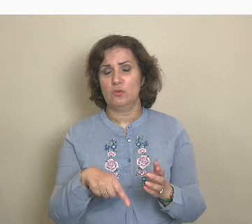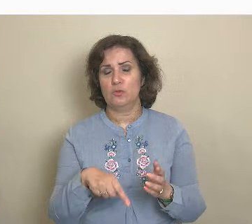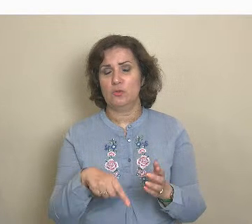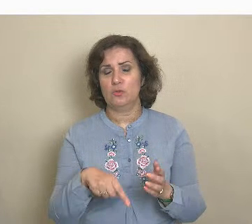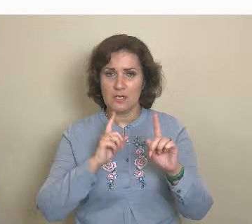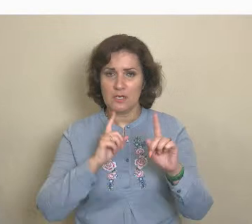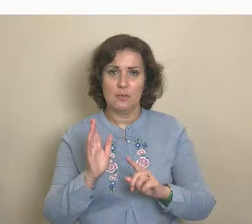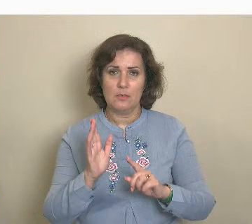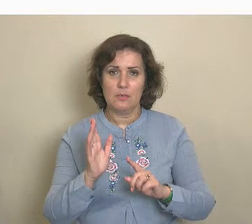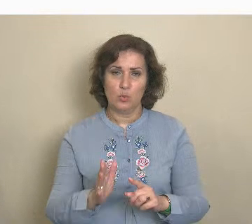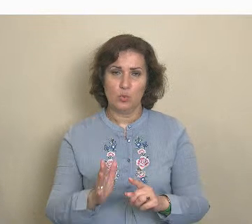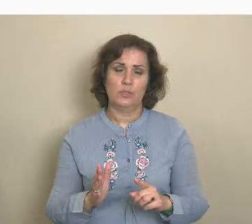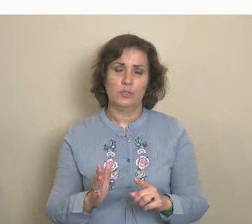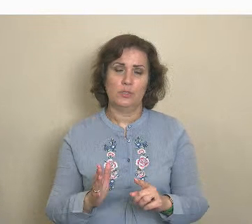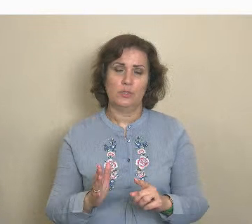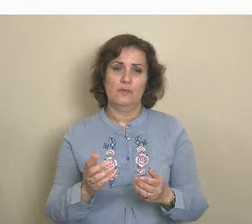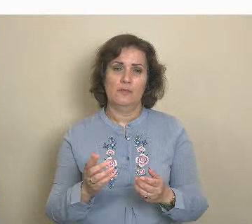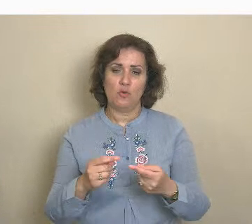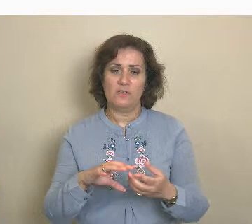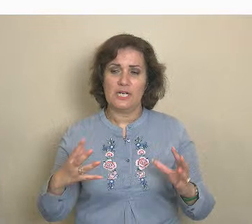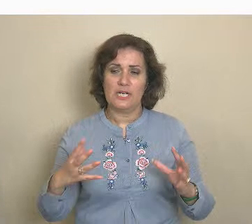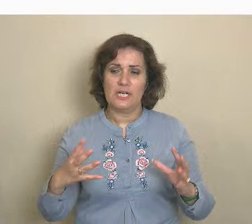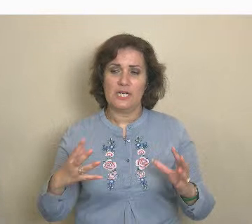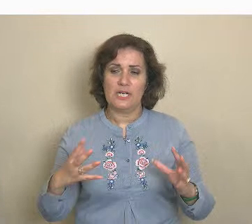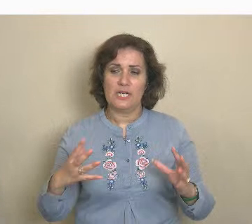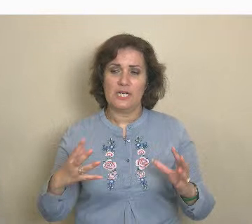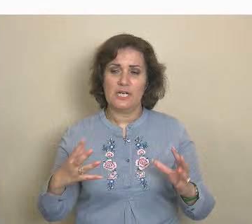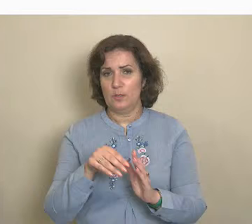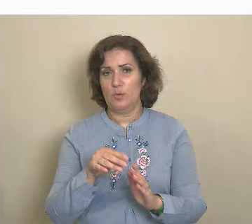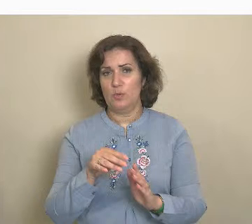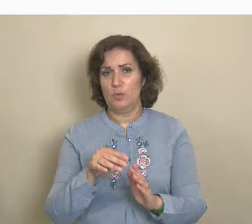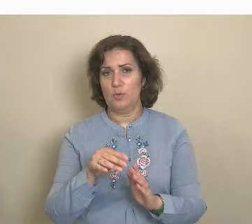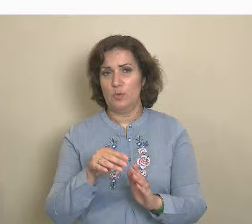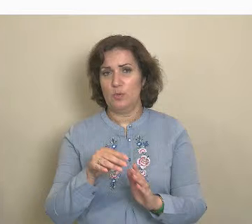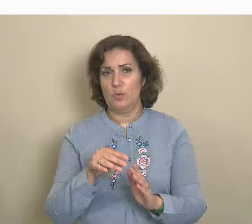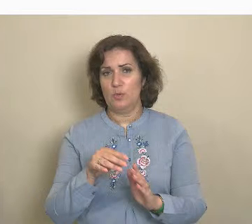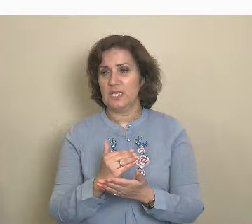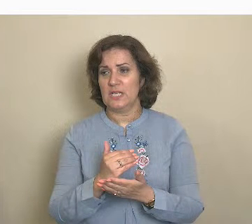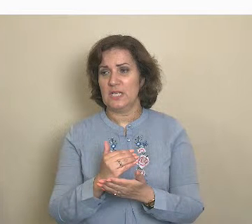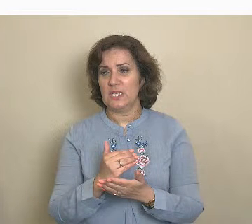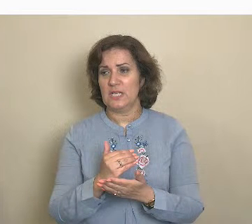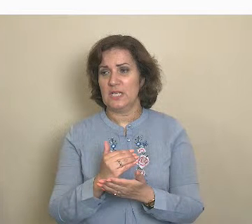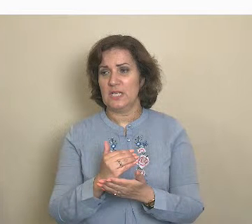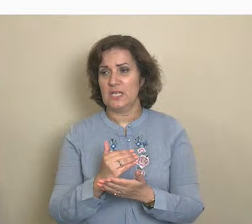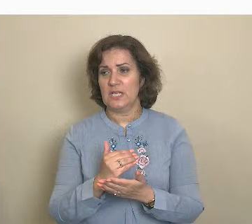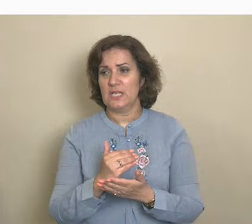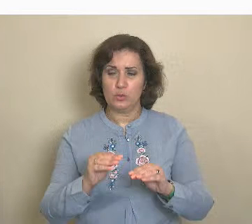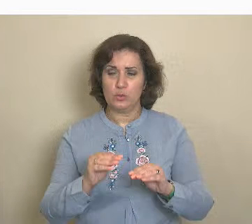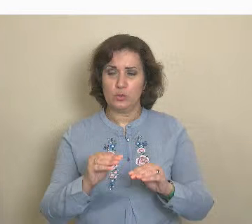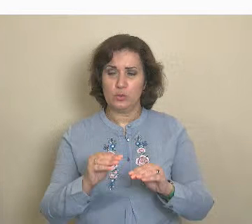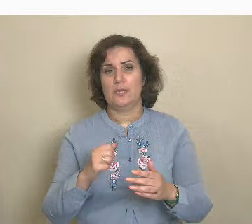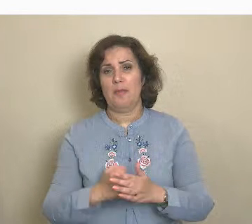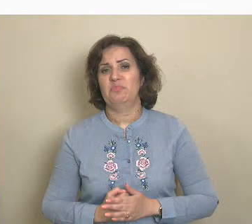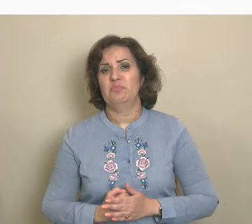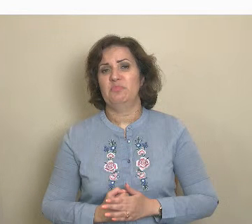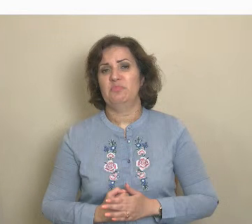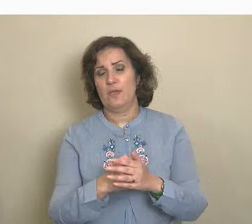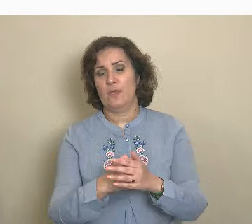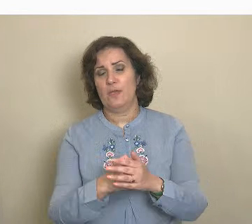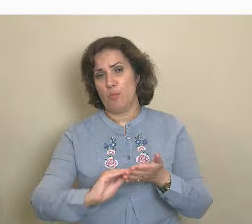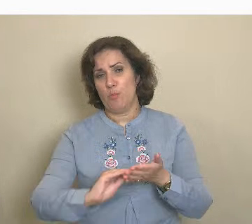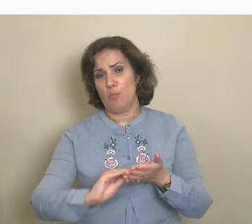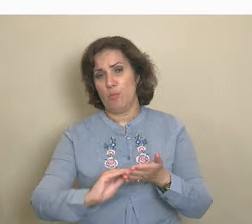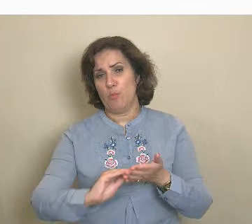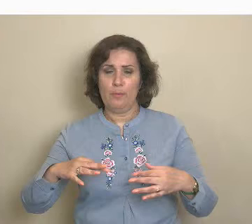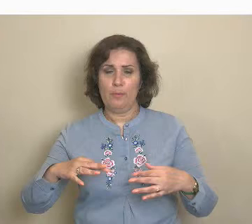ради буде ще in встановлювати a результати case of виборів. І вона the вже буде rayons established and складати the rayon протокол про councils встановлення established are результатів на going to підставі issue protocols протоколів based про on the